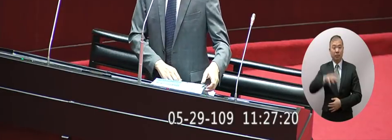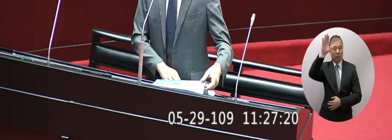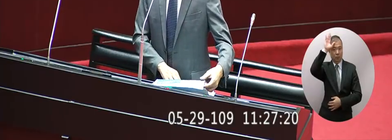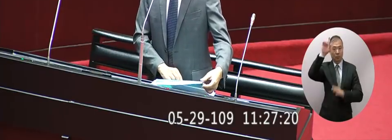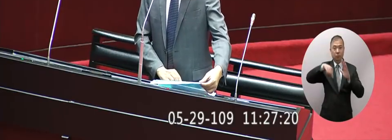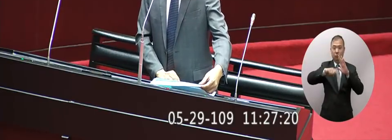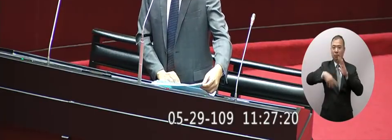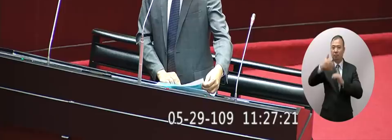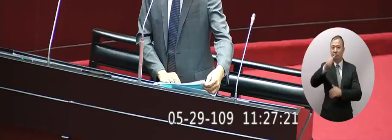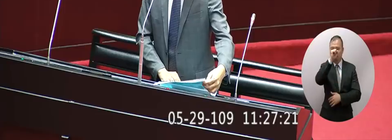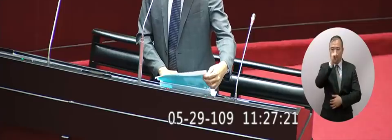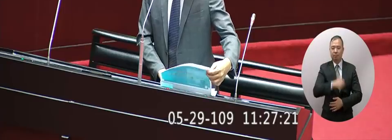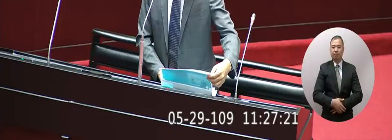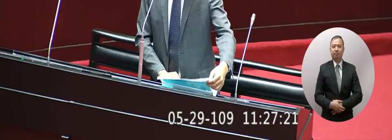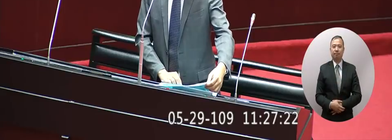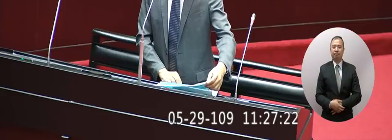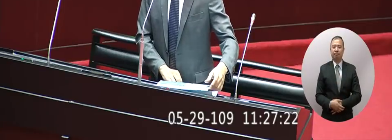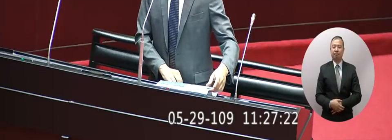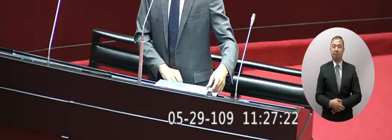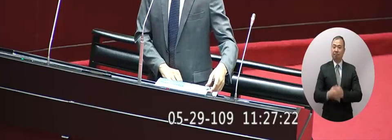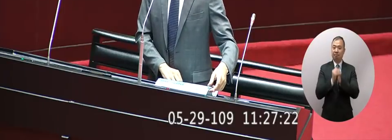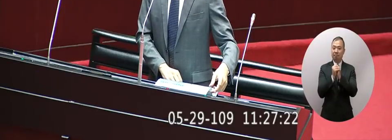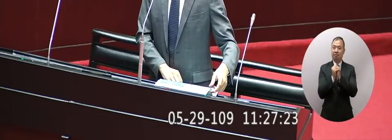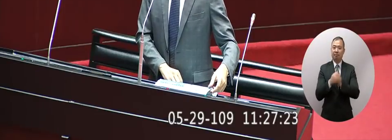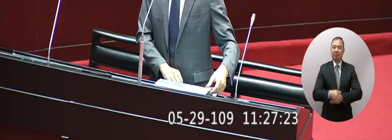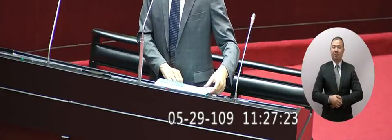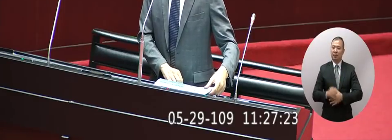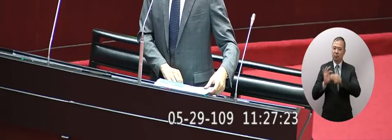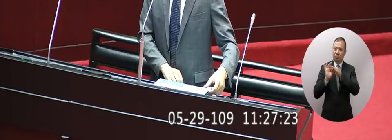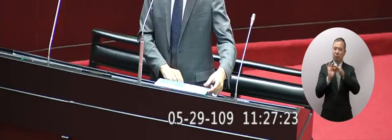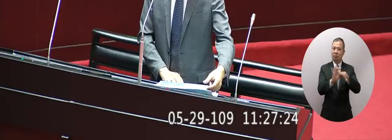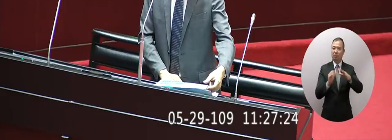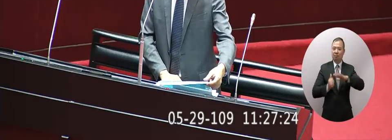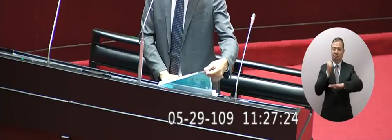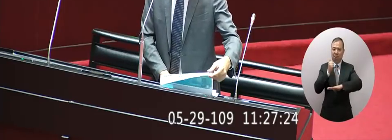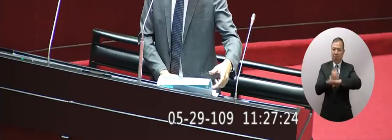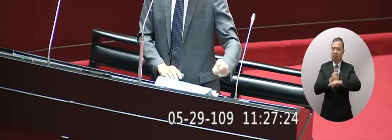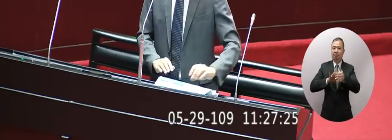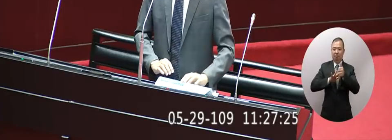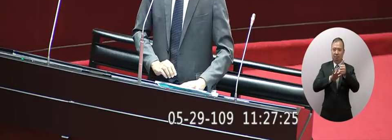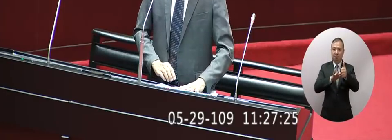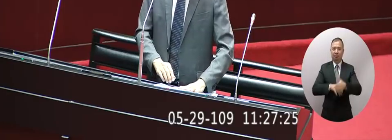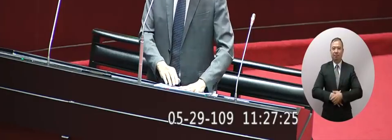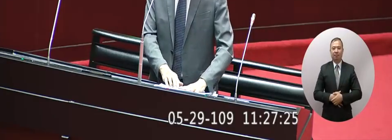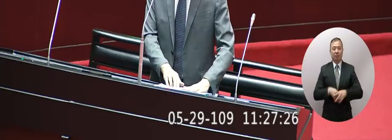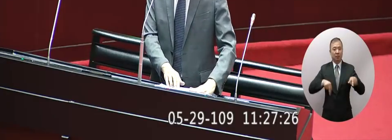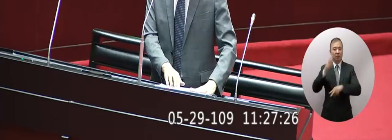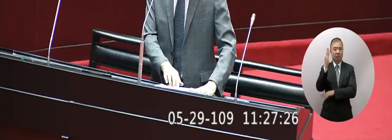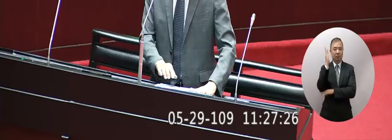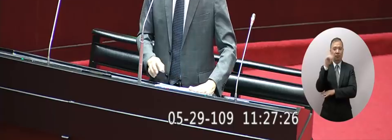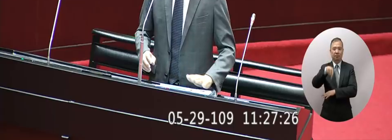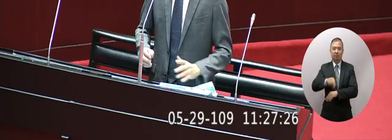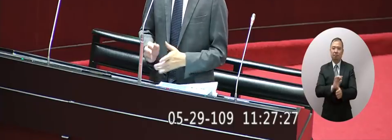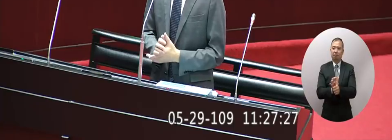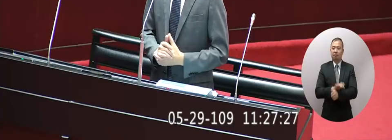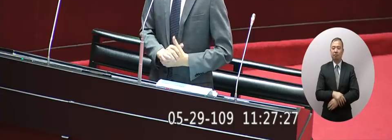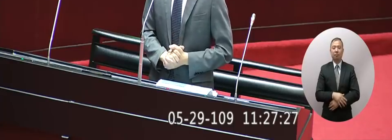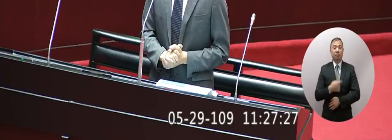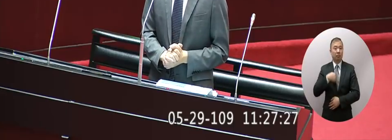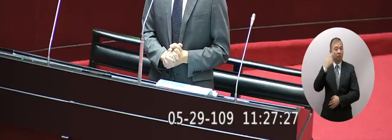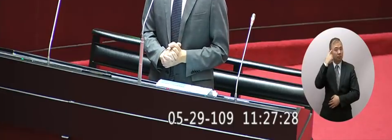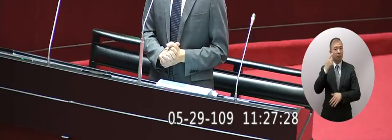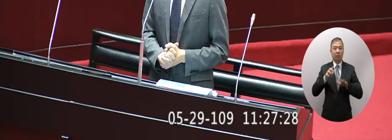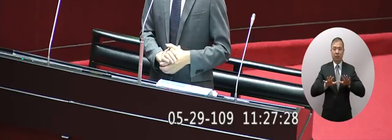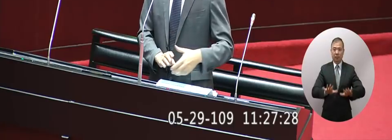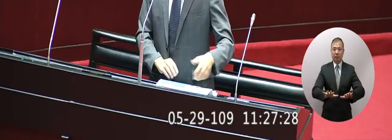苏院长好，那个 你好， 恭喜苏院长哈，继续领导我们行政团队。 感谢。 好，那我想今天其实